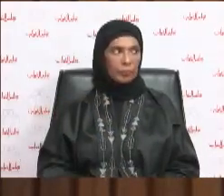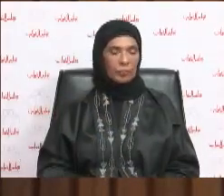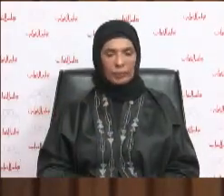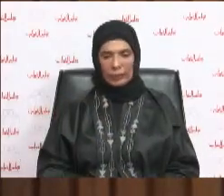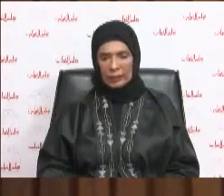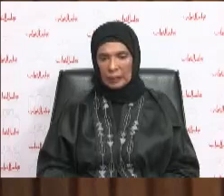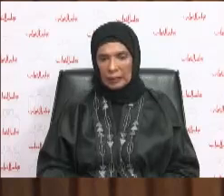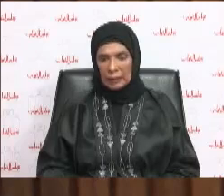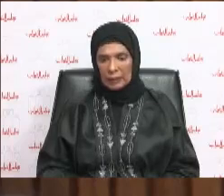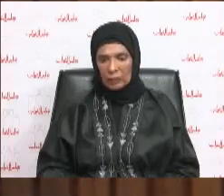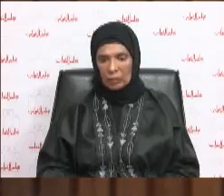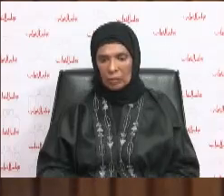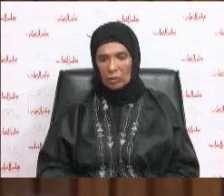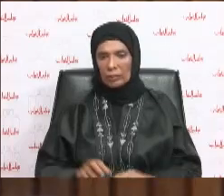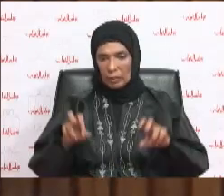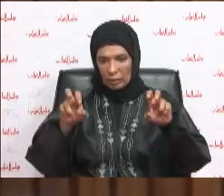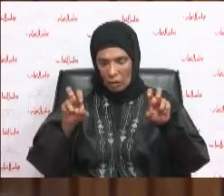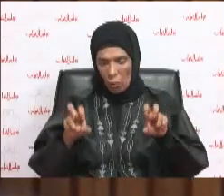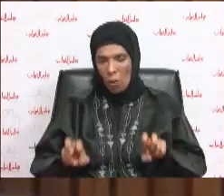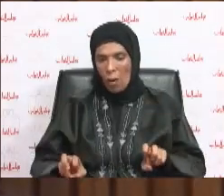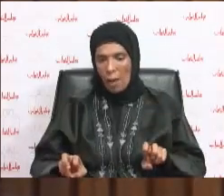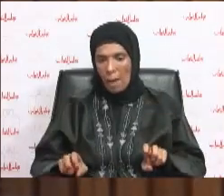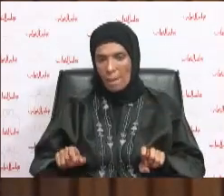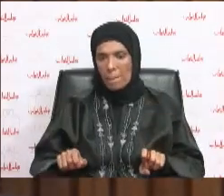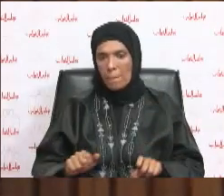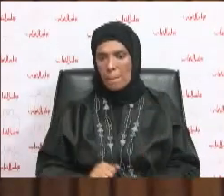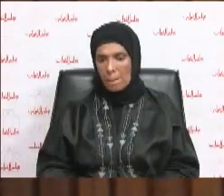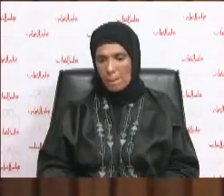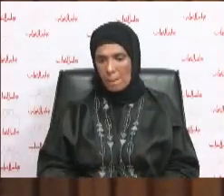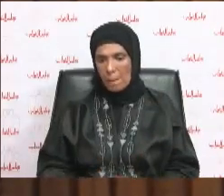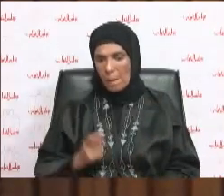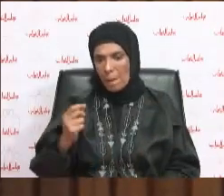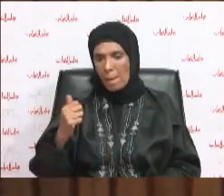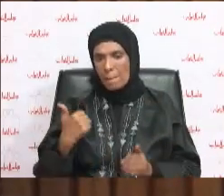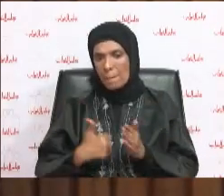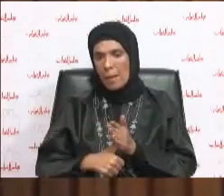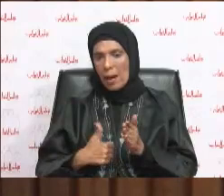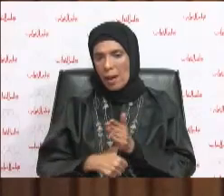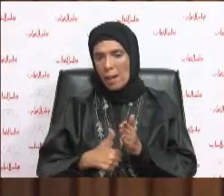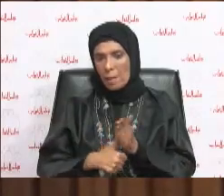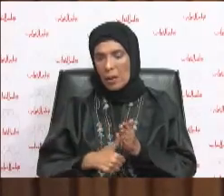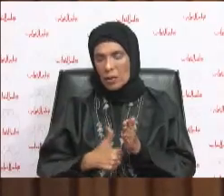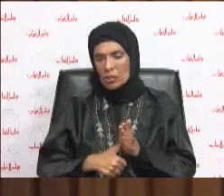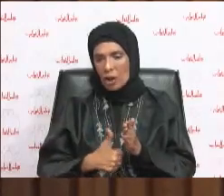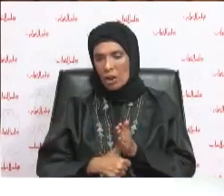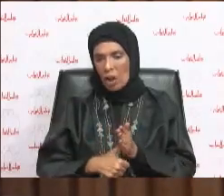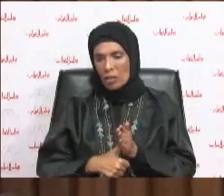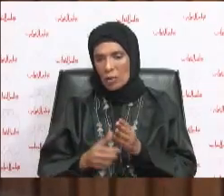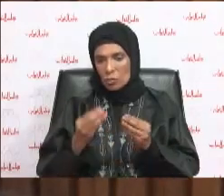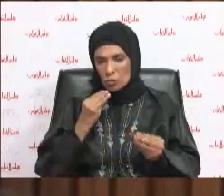يزيدون، خلي يوقفون مؤقتا معاشات النواب الشوريين لما يتعدل وضع الصندوق، وبعدين مشوا